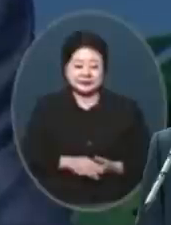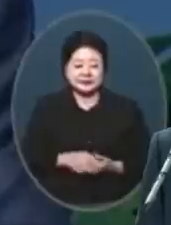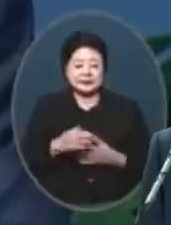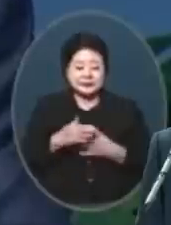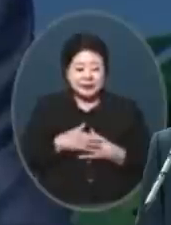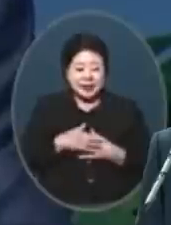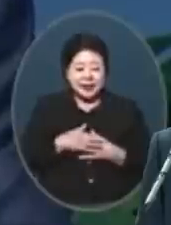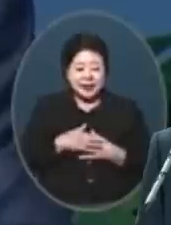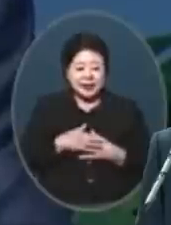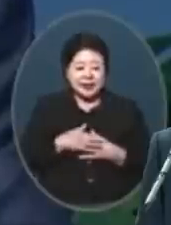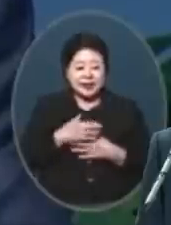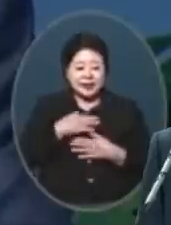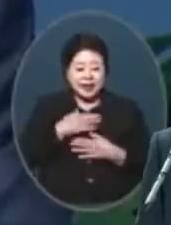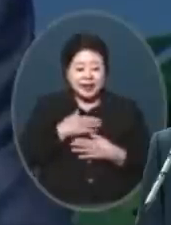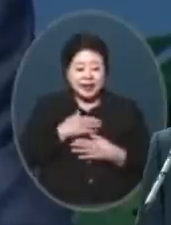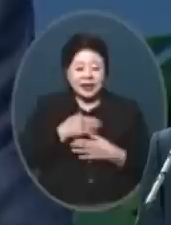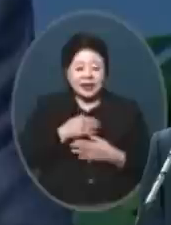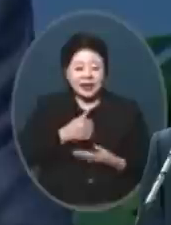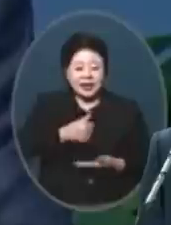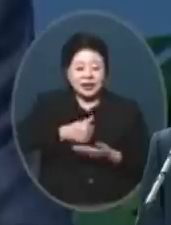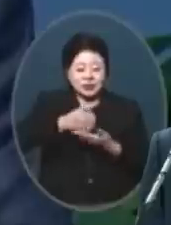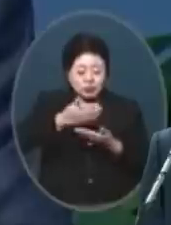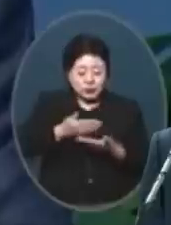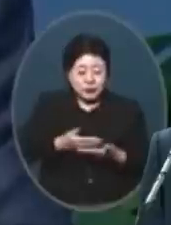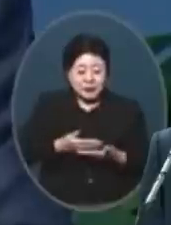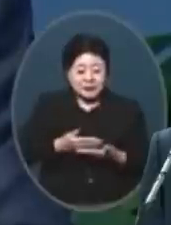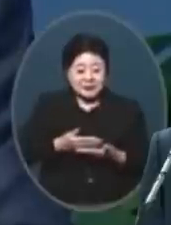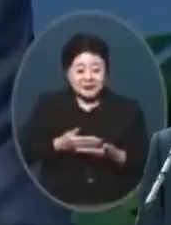내가 나보고 경혜를 늘 합니다.